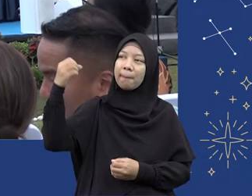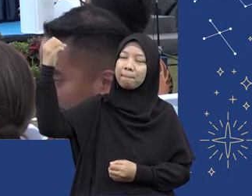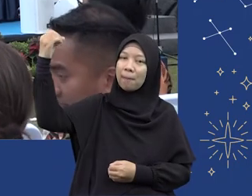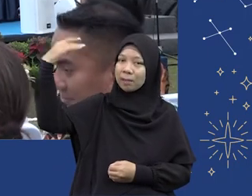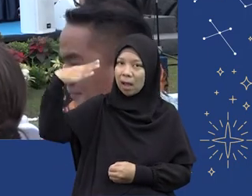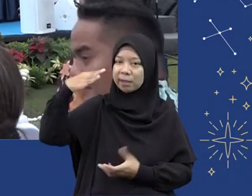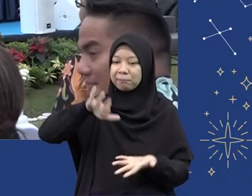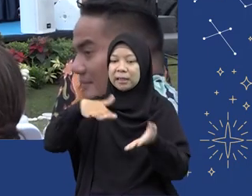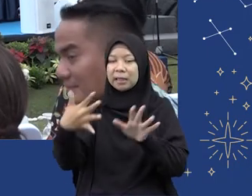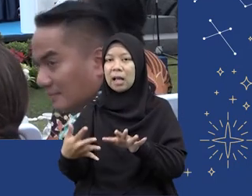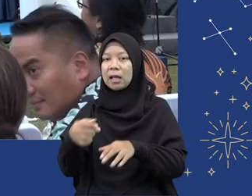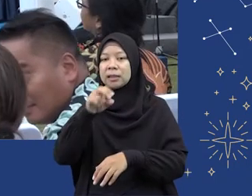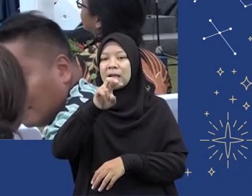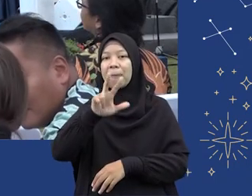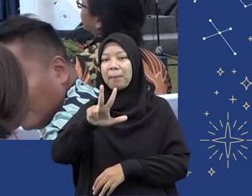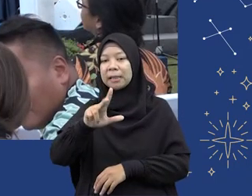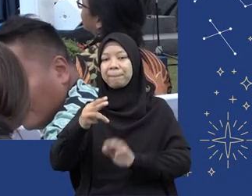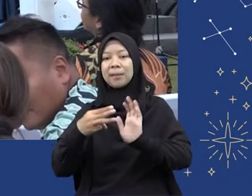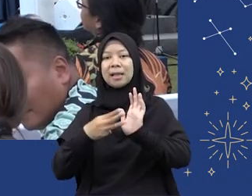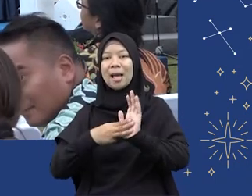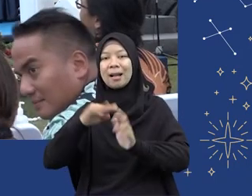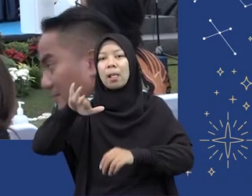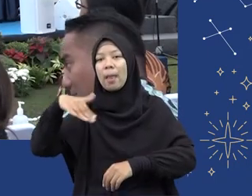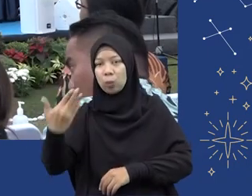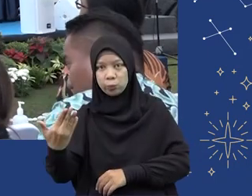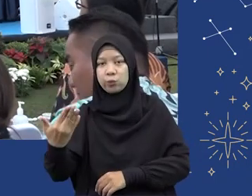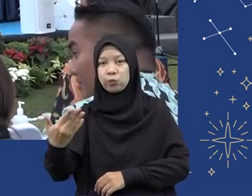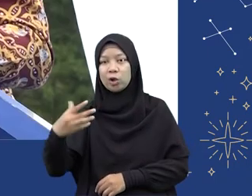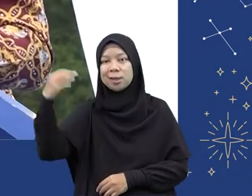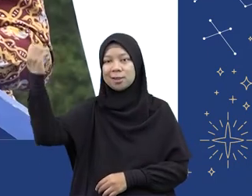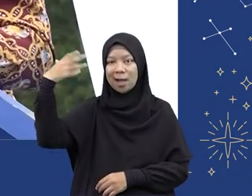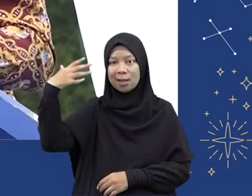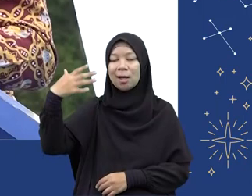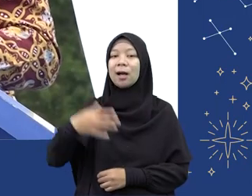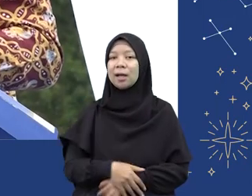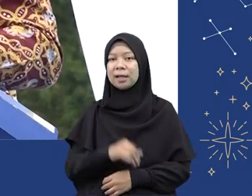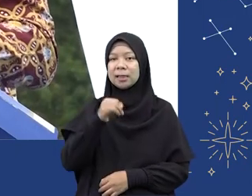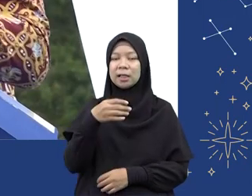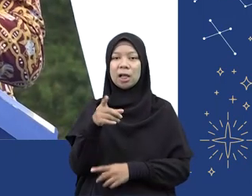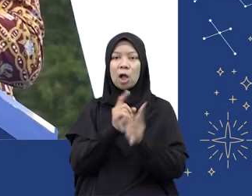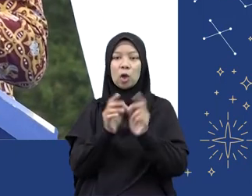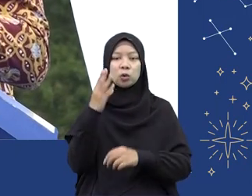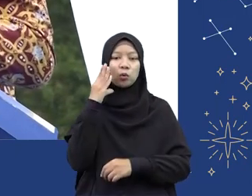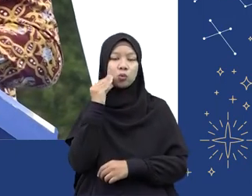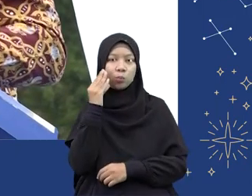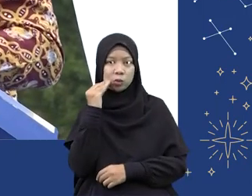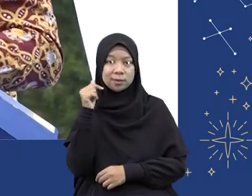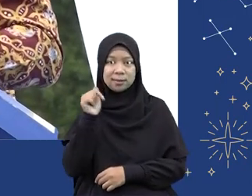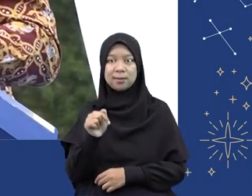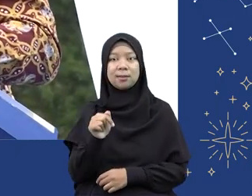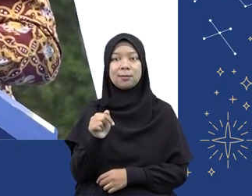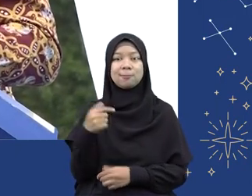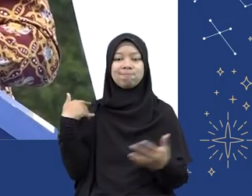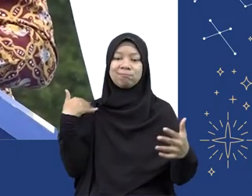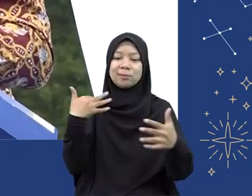8 miliar tahun cahaya kota salah ya jadi ibaratnya usia kita yang sudah selama ini kalau